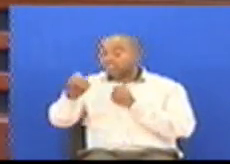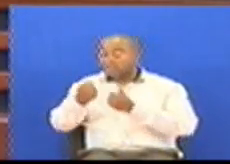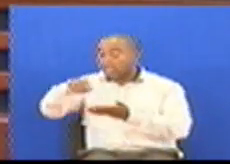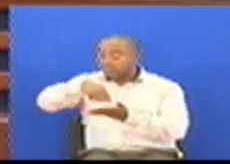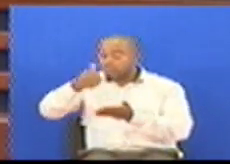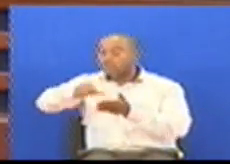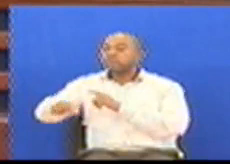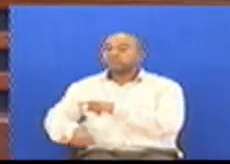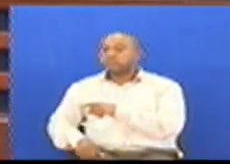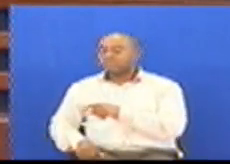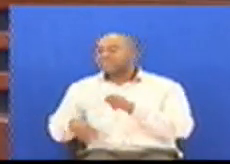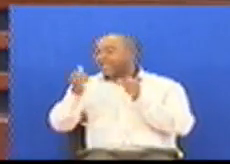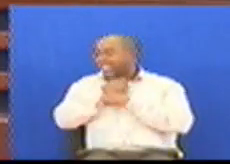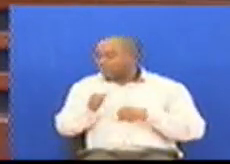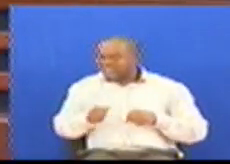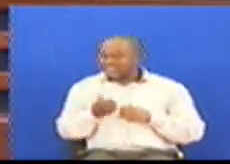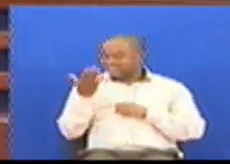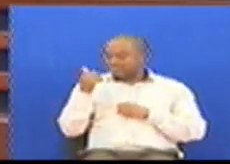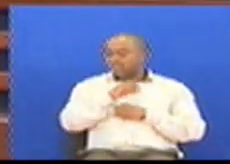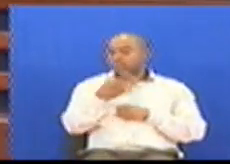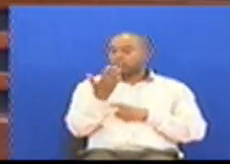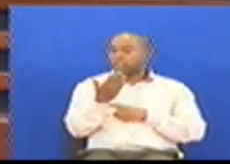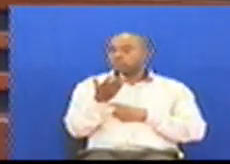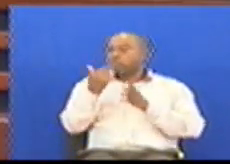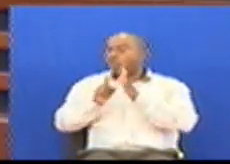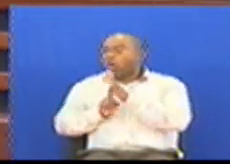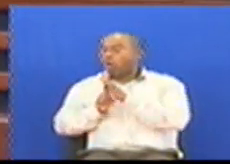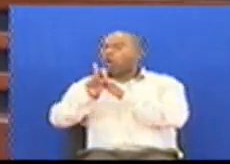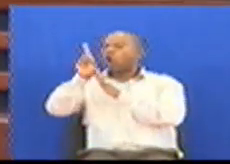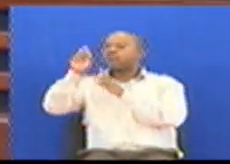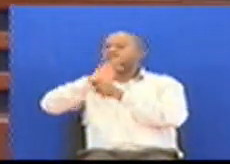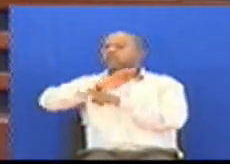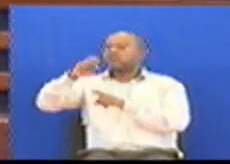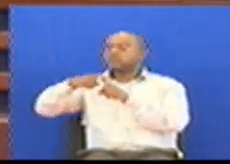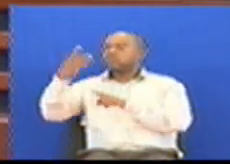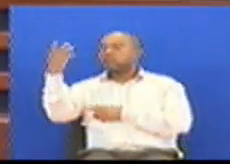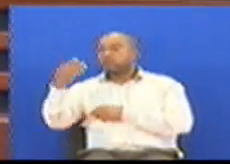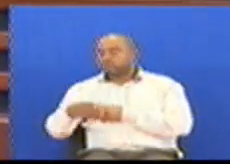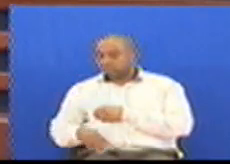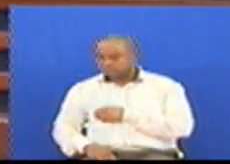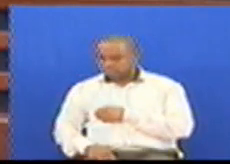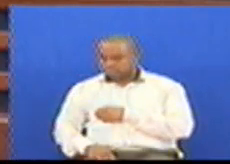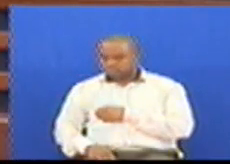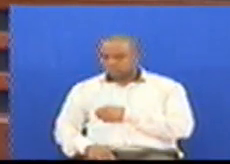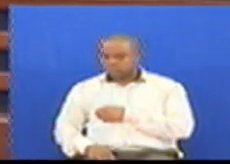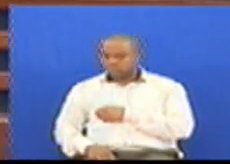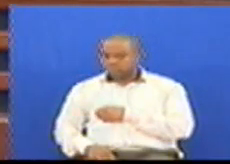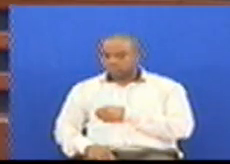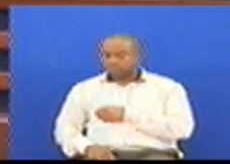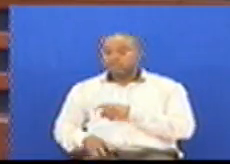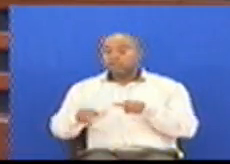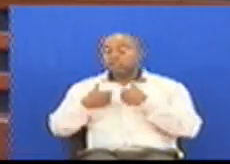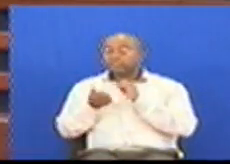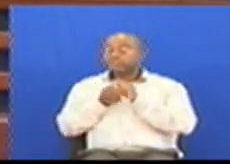na kulipa hii fedha ili tupate hii kodi kwa wingi yasitukute yale yaliyotukuta kwenye kodi za ushuru wa mabango. Lakini